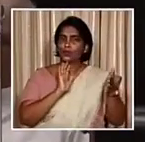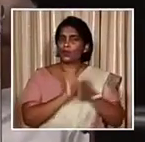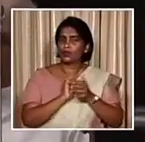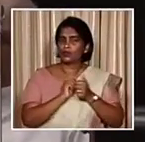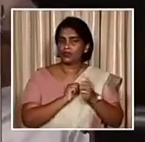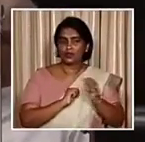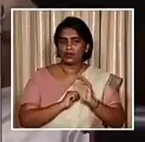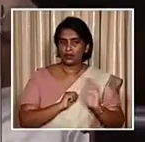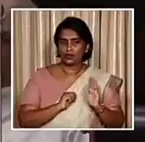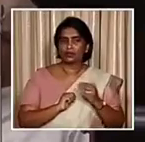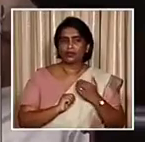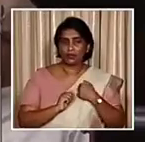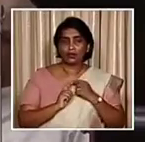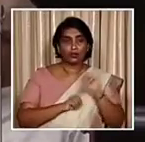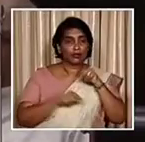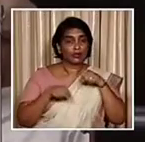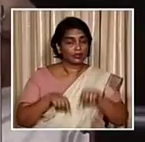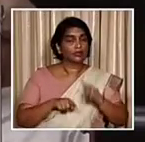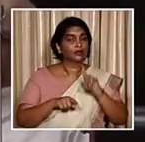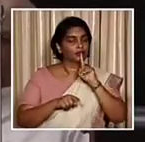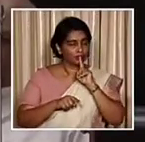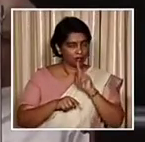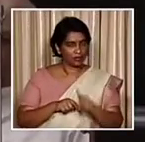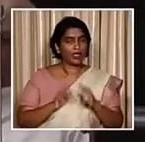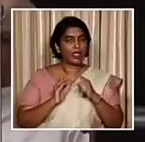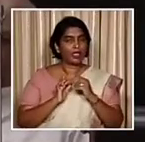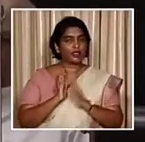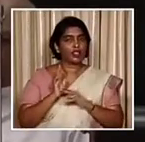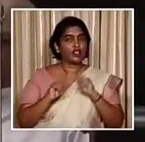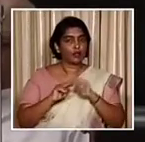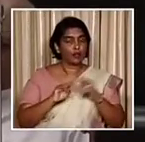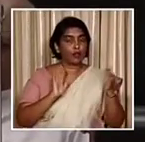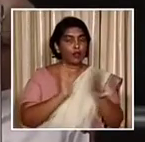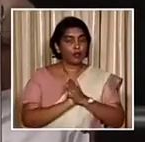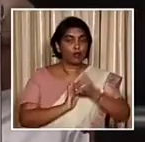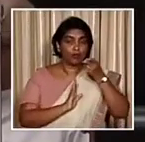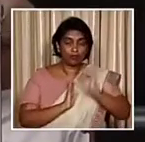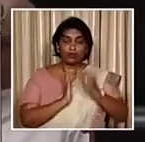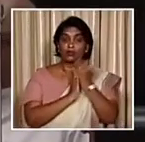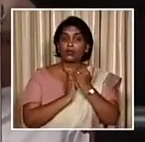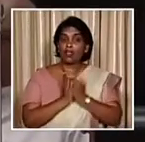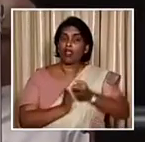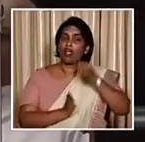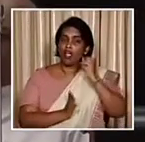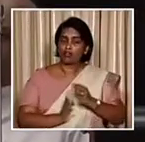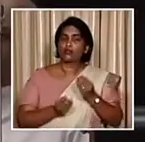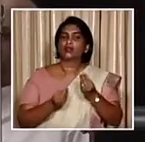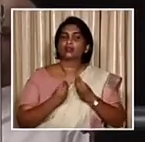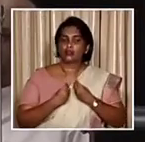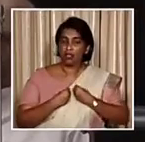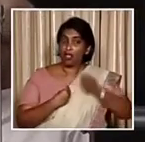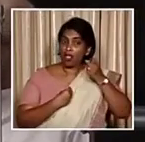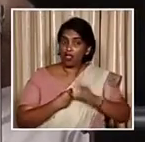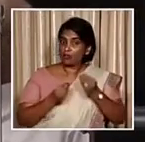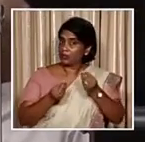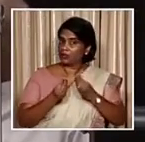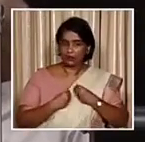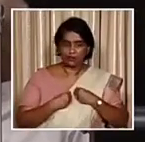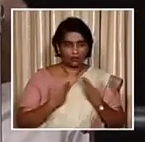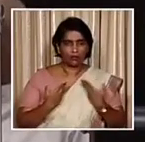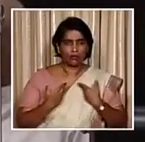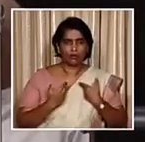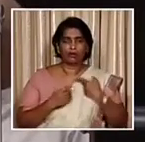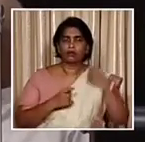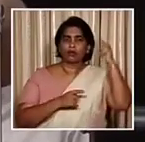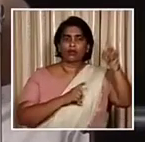කියලා. මම සභාවෙන් ඉල්ලා තියෙනවා IMF සමග ආව එකඟතාවයට අනුමැතිය දෙන්න. අනුමැතිය දෙන්නේ නැත්නම් මට ගිහින්